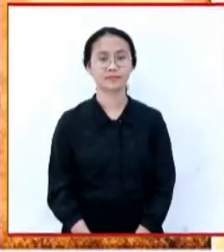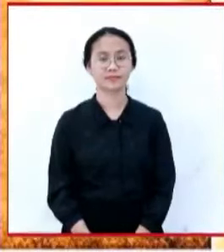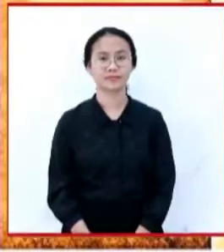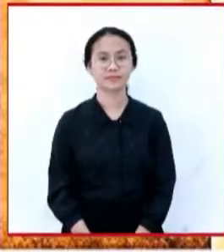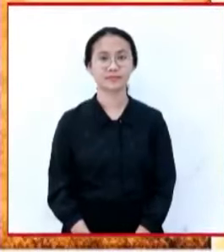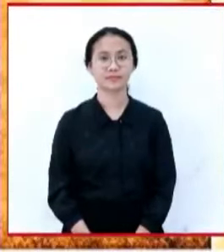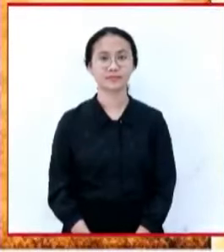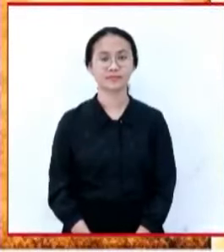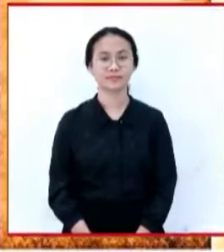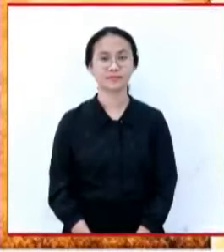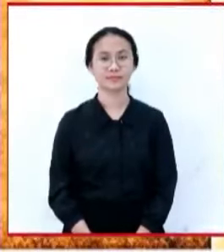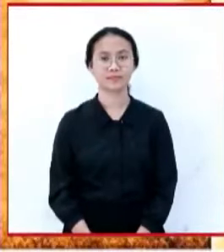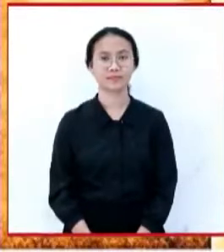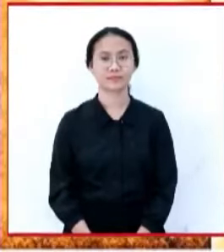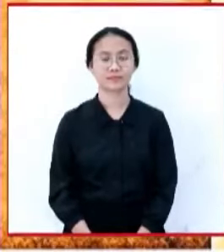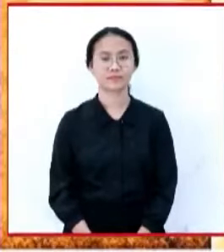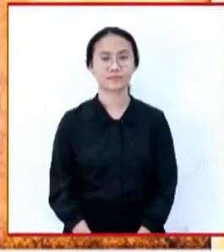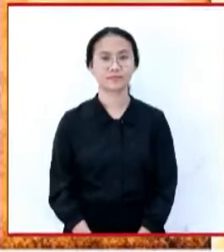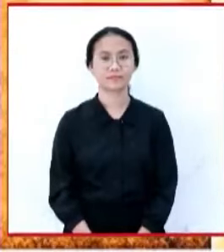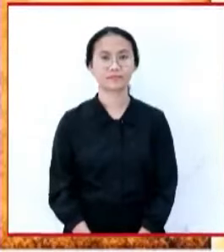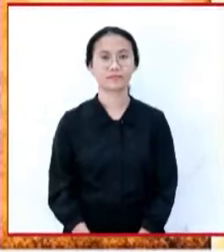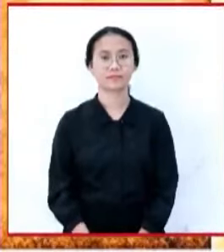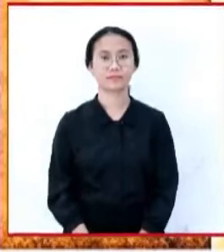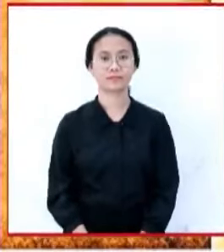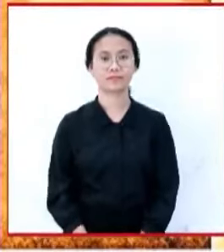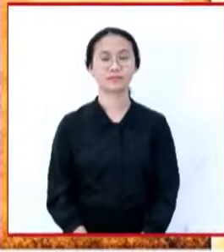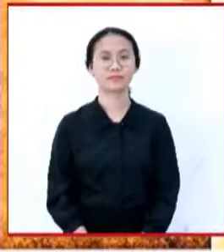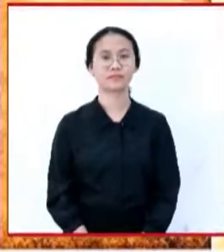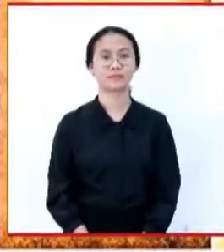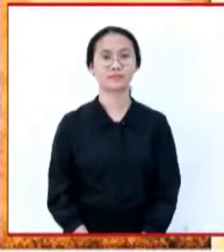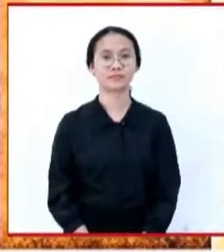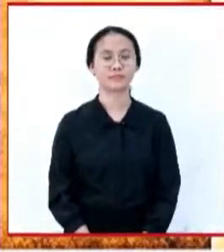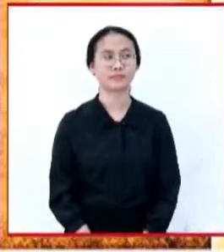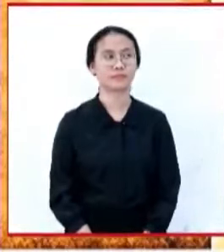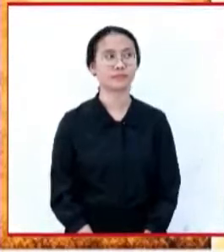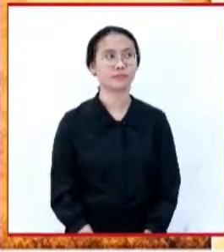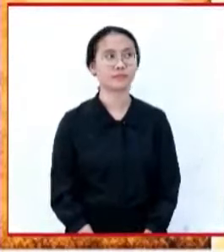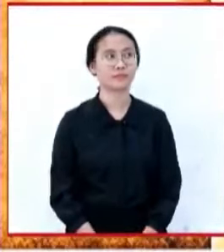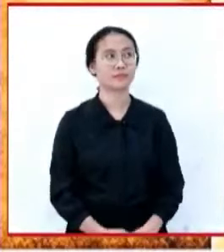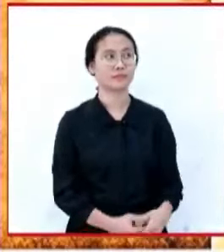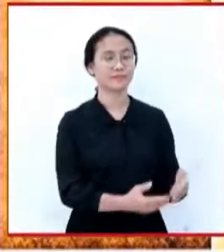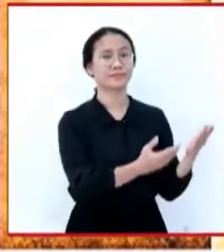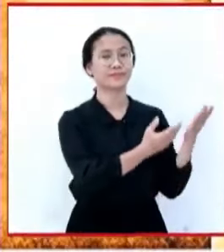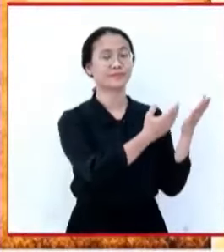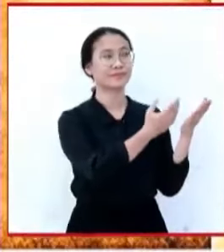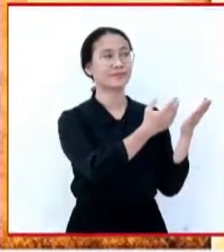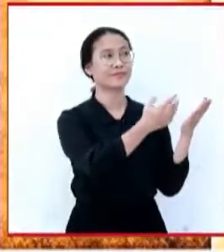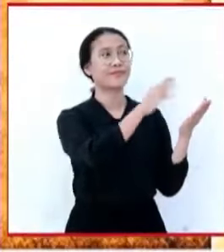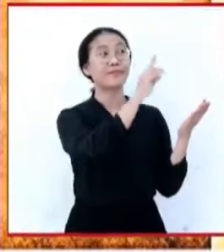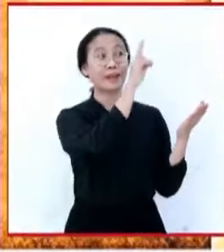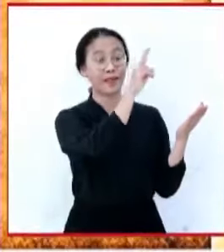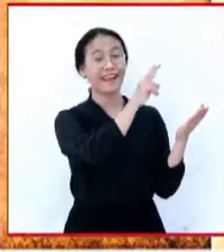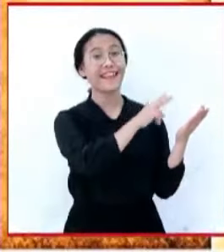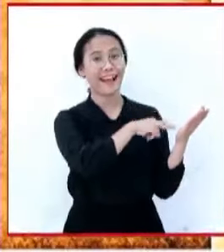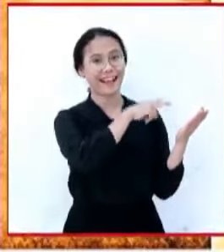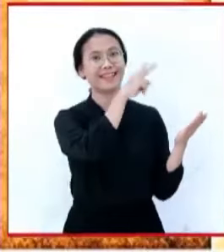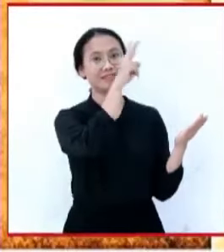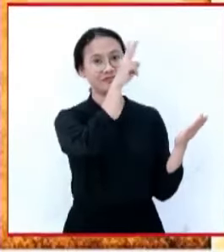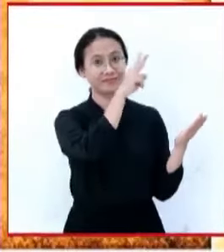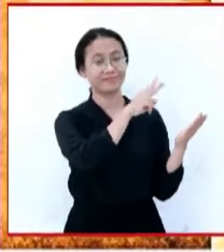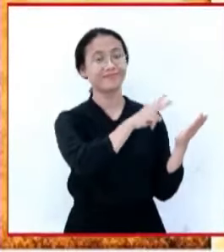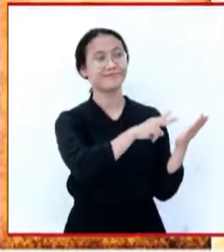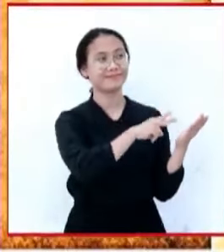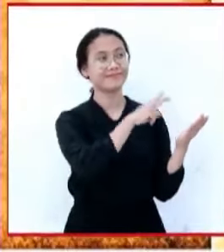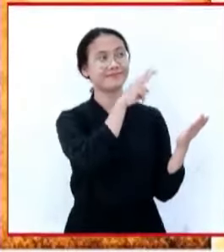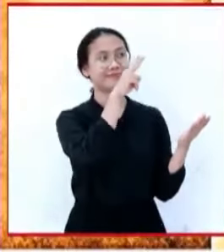lainnya kami berjalan di tepi pantai lagi Dia memegang tangan saya dan badan saya mulai terangkat ke atas permukaan pantai